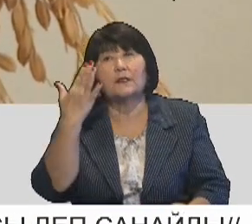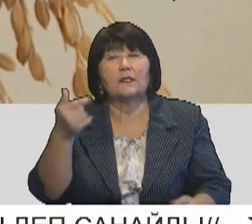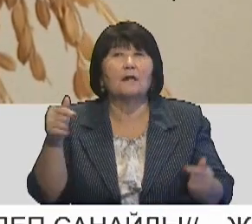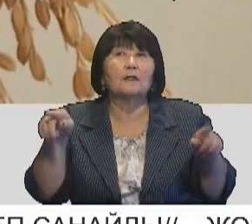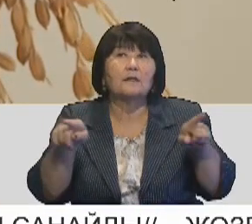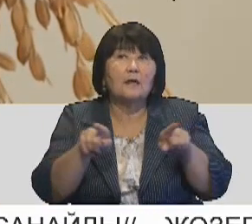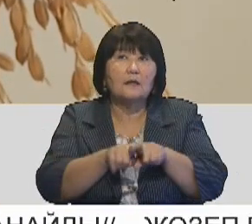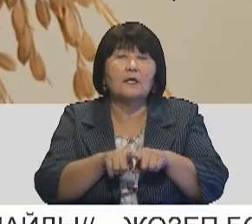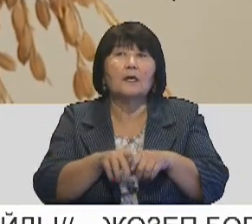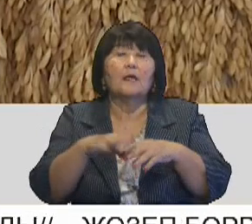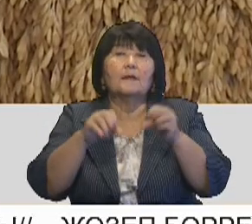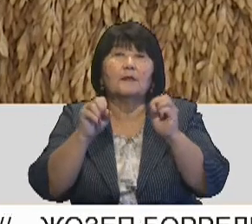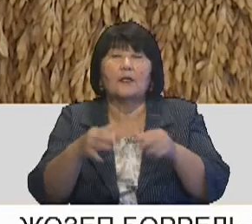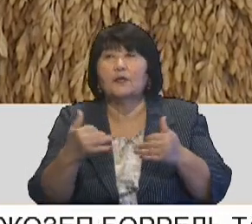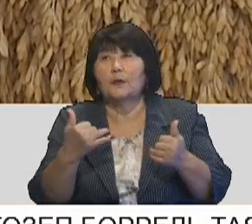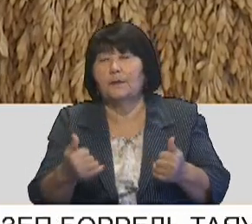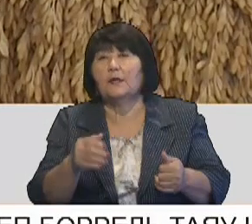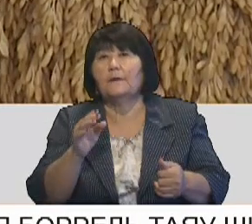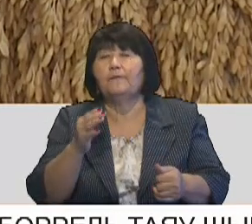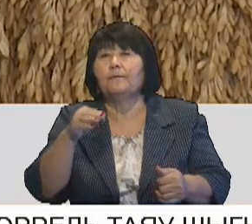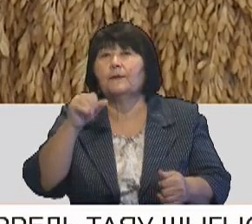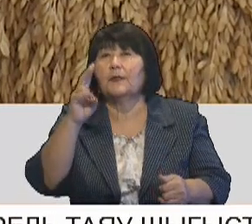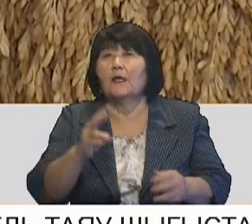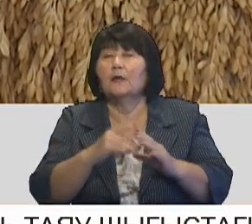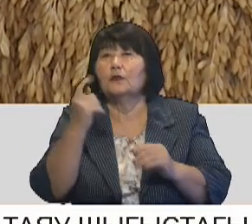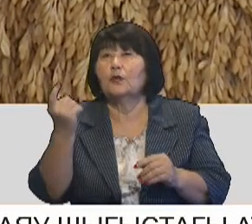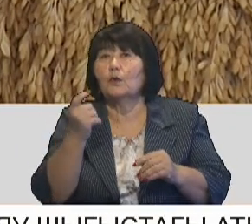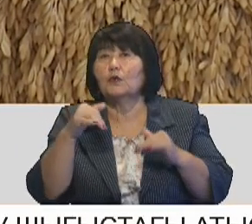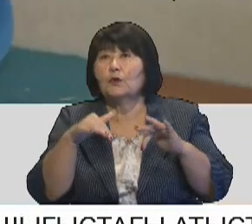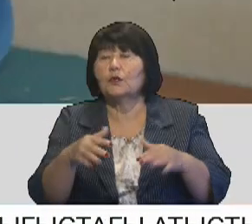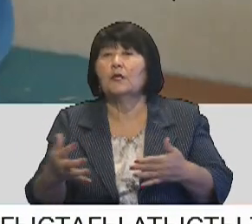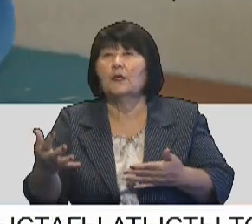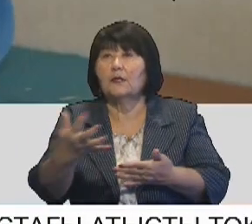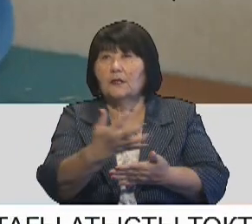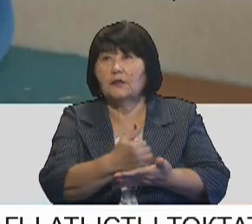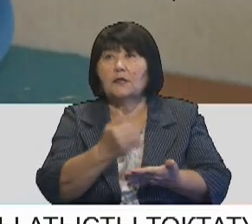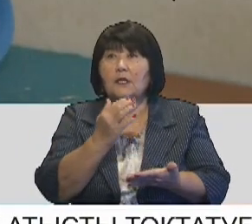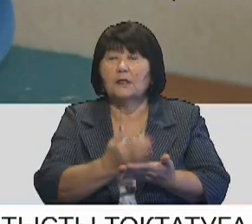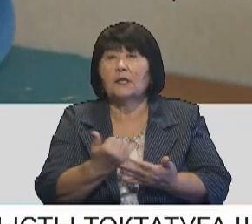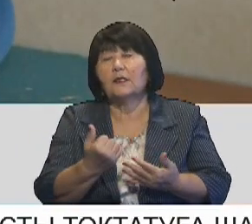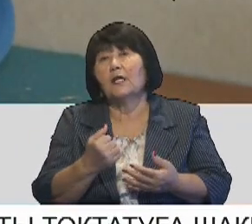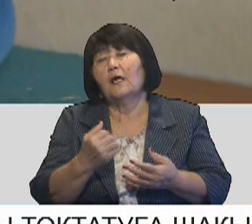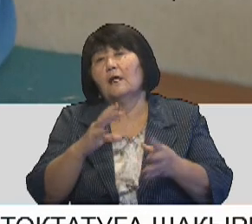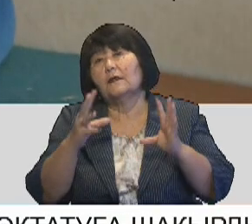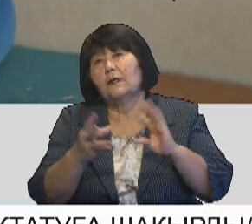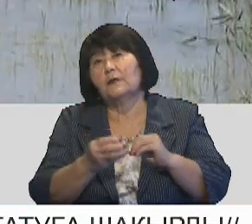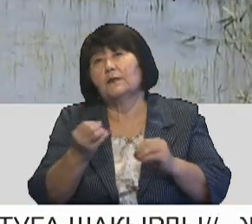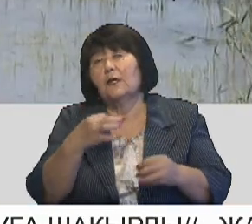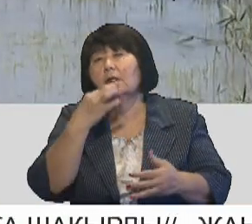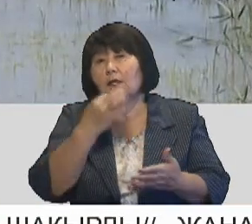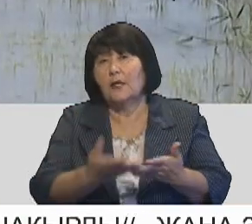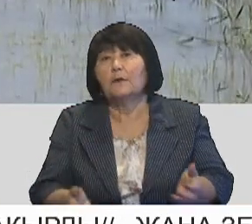сондай тәжірибені біз биыл таң шаруашылығында соны жүргіздік. Жинап тастадық оны, енді нәтижесін тағы айтамыз